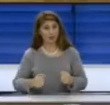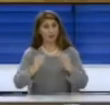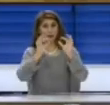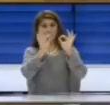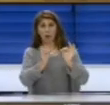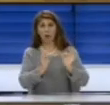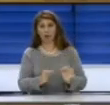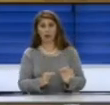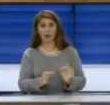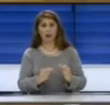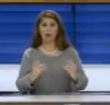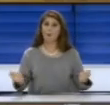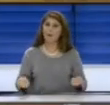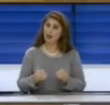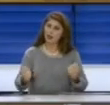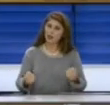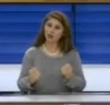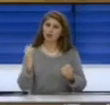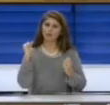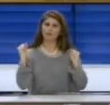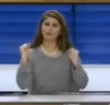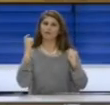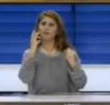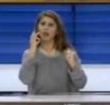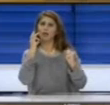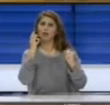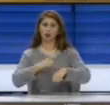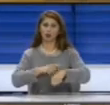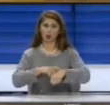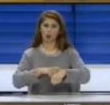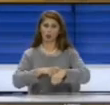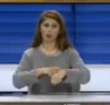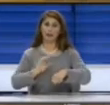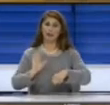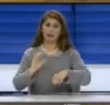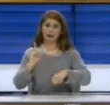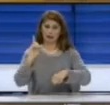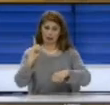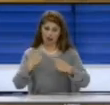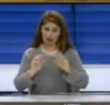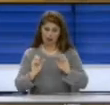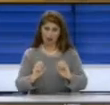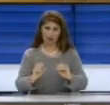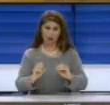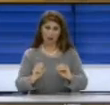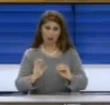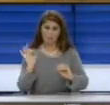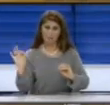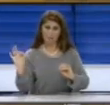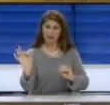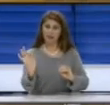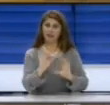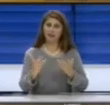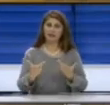ένα μοντέλο παραγωγικό αλλά και ανθεκτικό στον χρόνο. Γιατί ένα δίδαγμα της πανδημίας